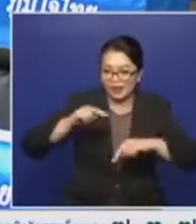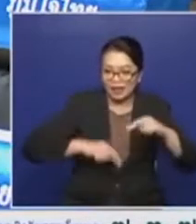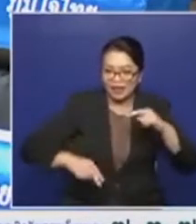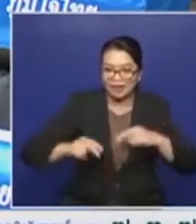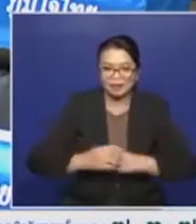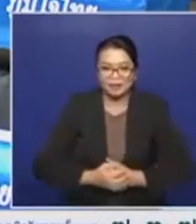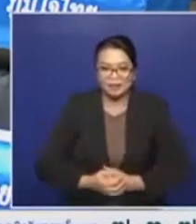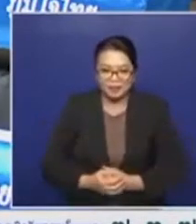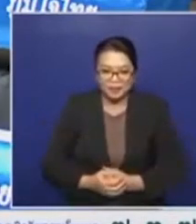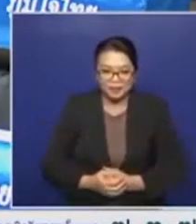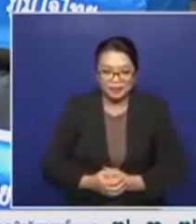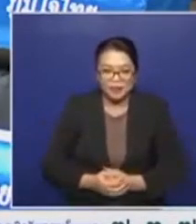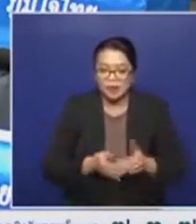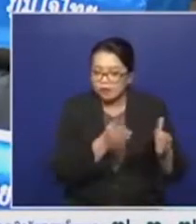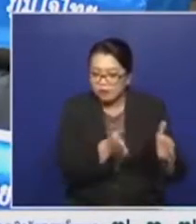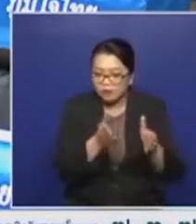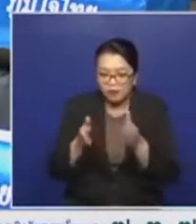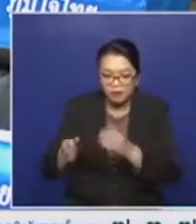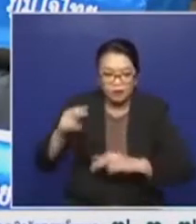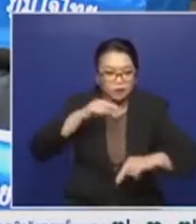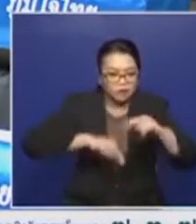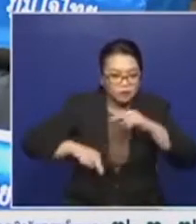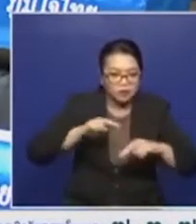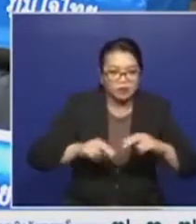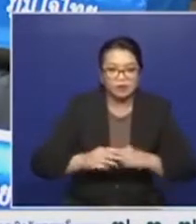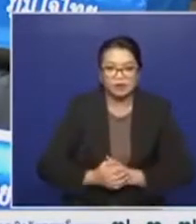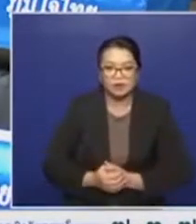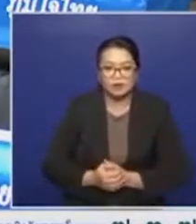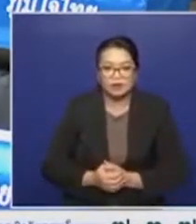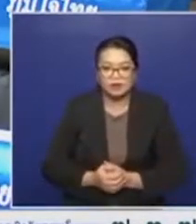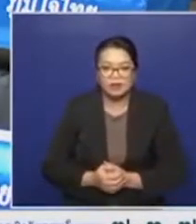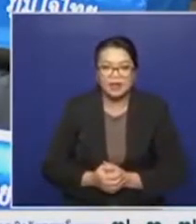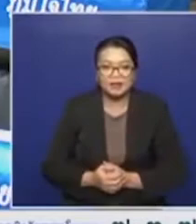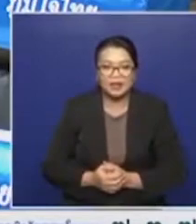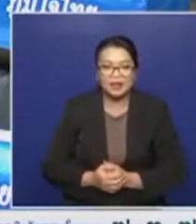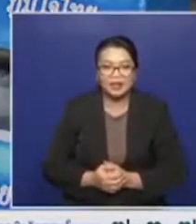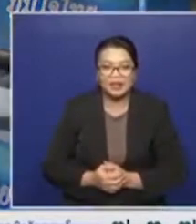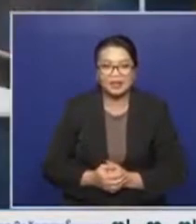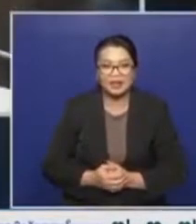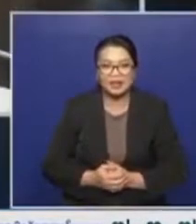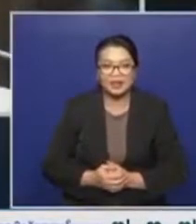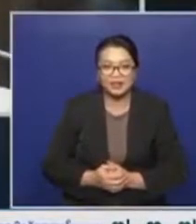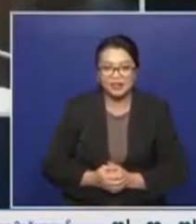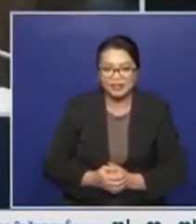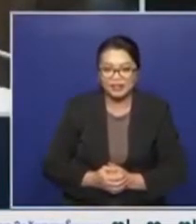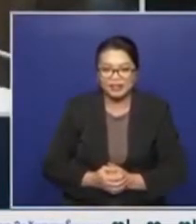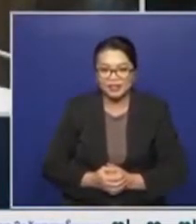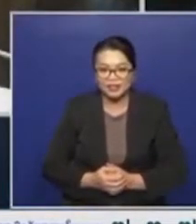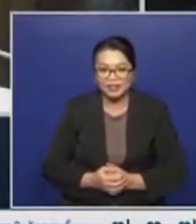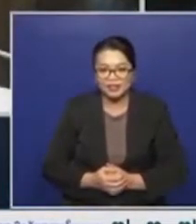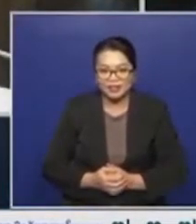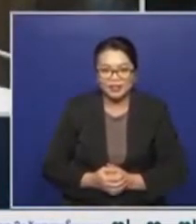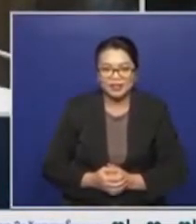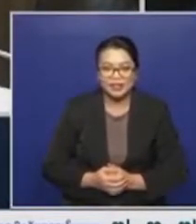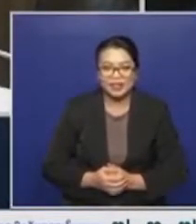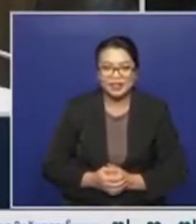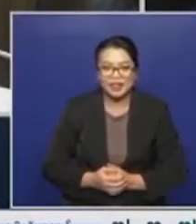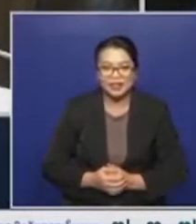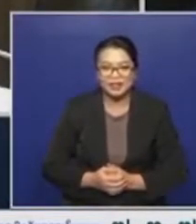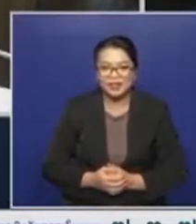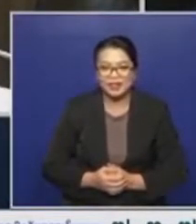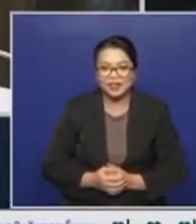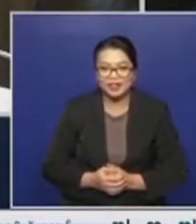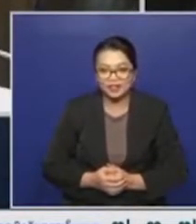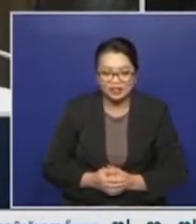การใช้อำนาจของแต่ละฝ่ายทั้งนี้โดยไม่เป็นการบั่นทอนหรือทำลายหลักเสียงข้างมาก